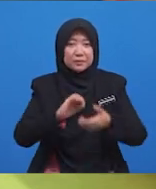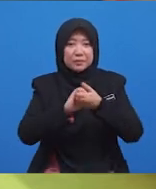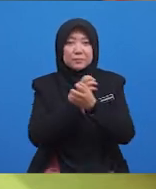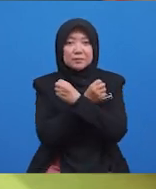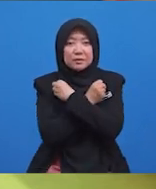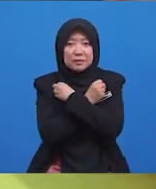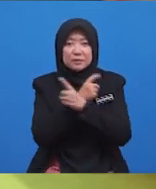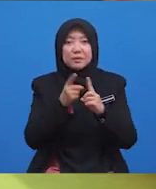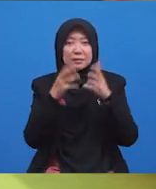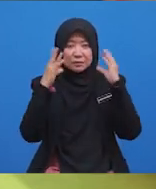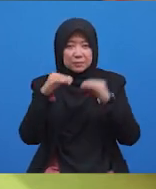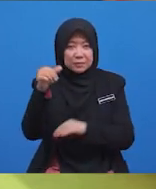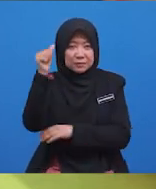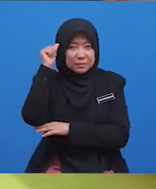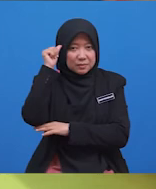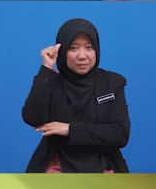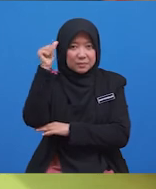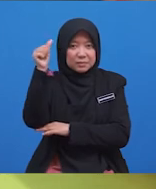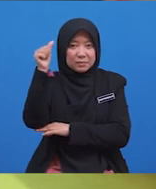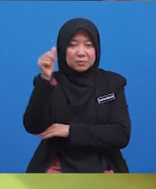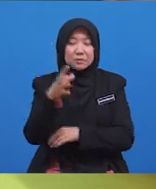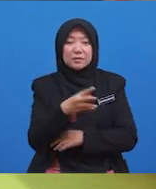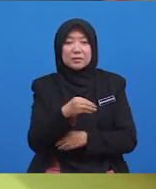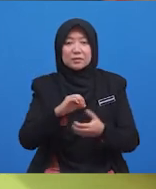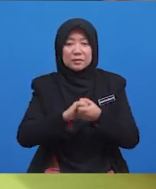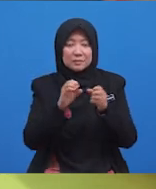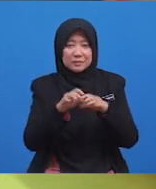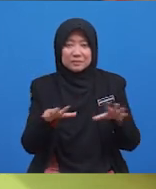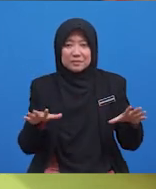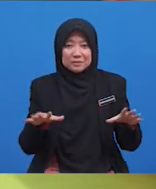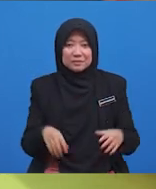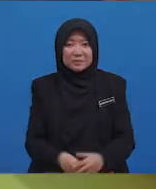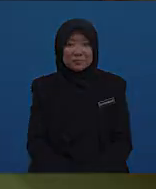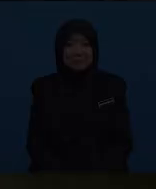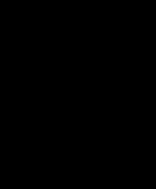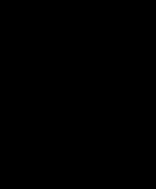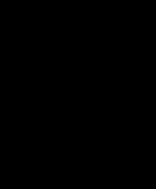Salam sayang dari cikgu. Assalamualaikum dan salam sejahtera.